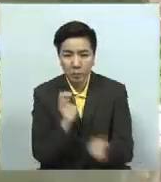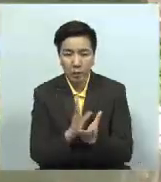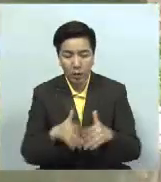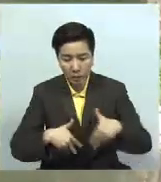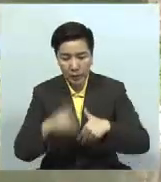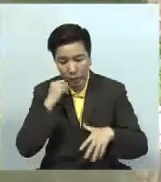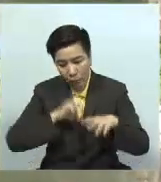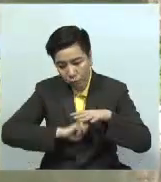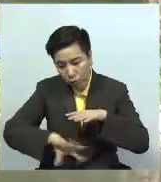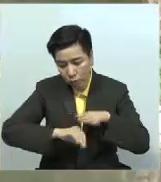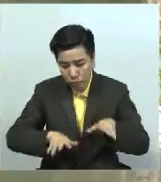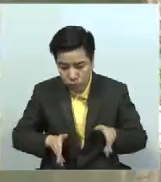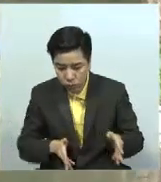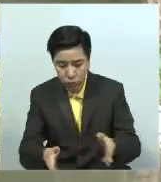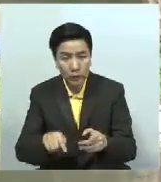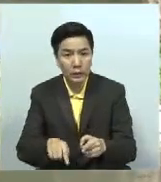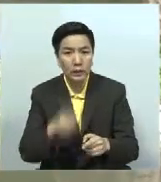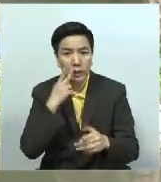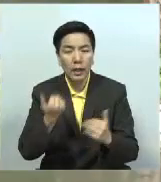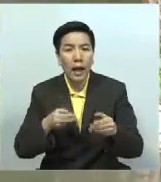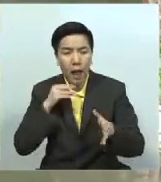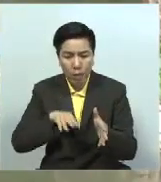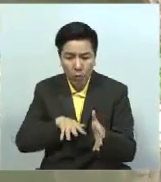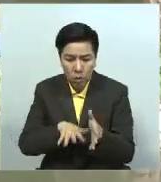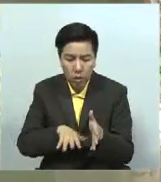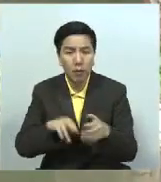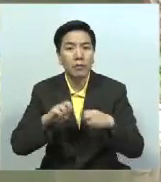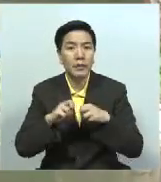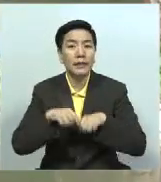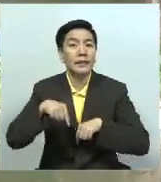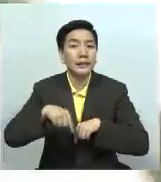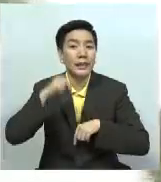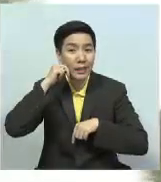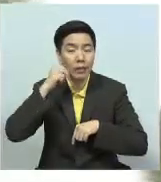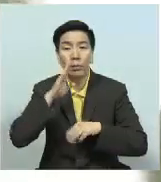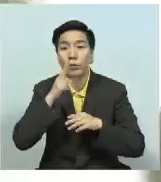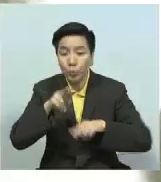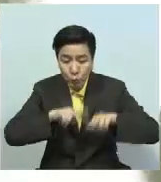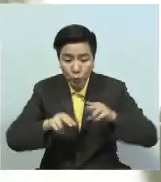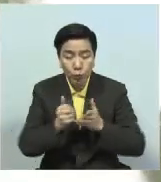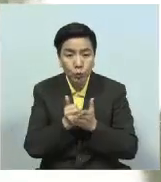ทบต่อการระบายน้ำอีกทั้งยังเป็นการปิดเส้นทางน้ำไหลแล้วก็หากช่วยกันดู